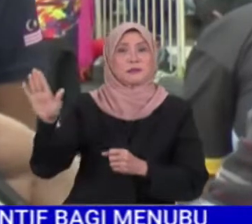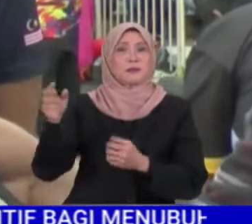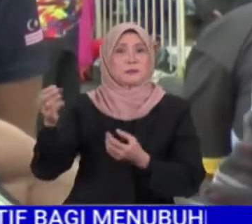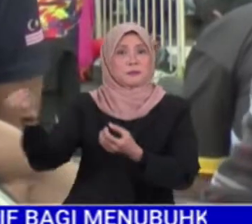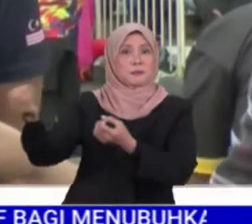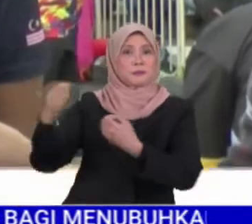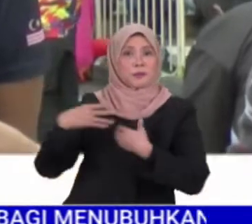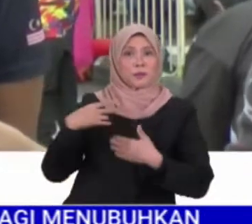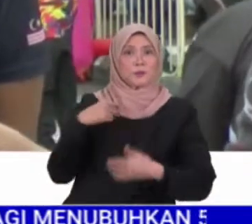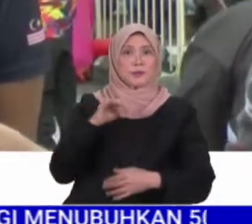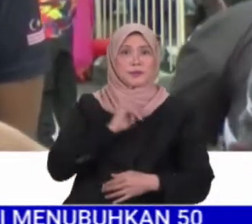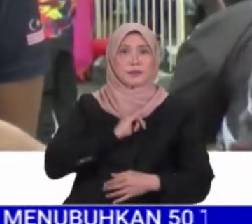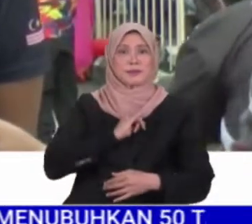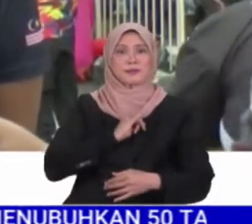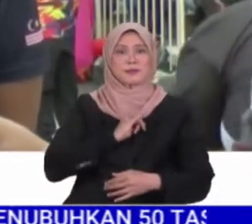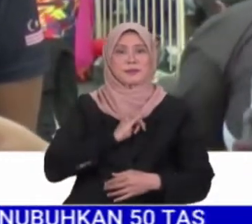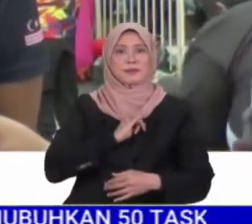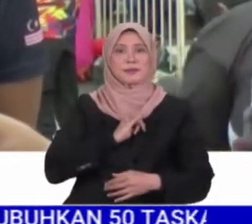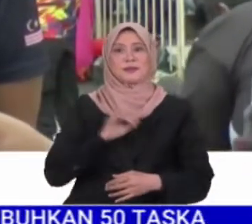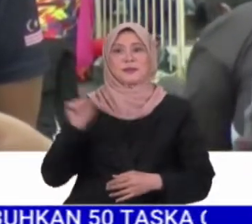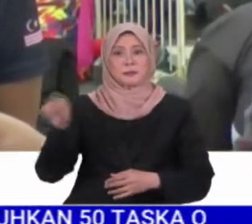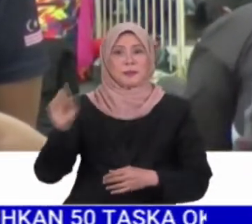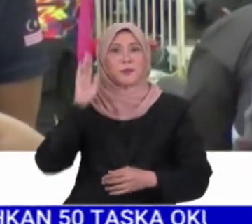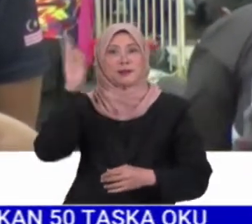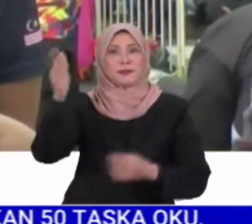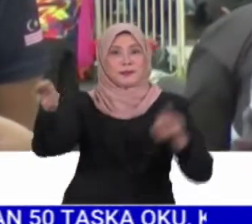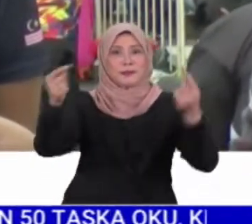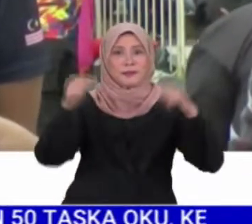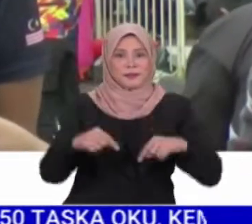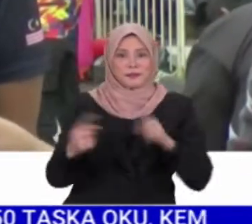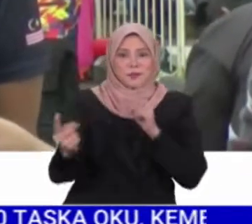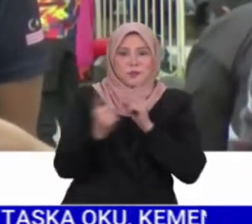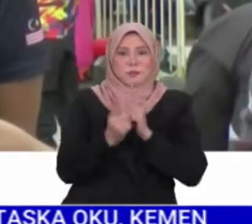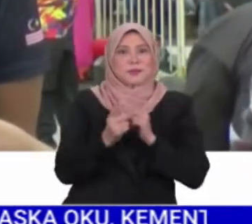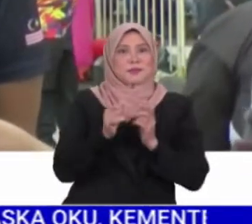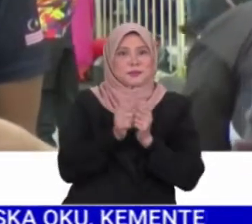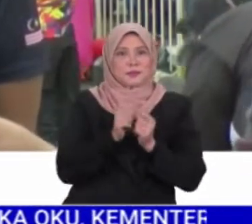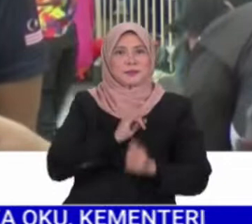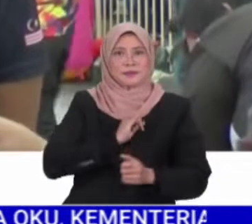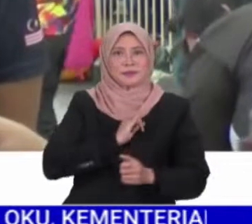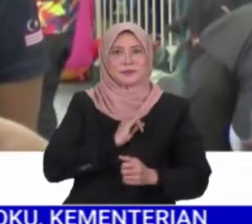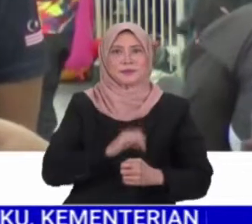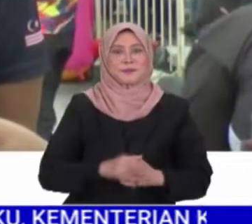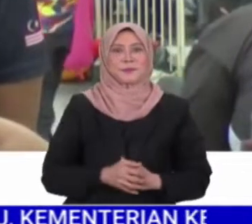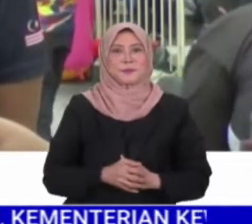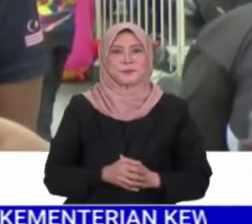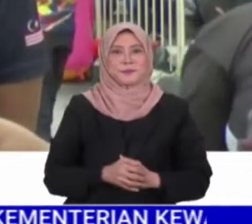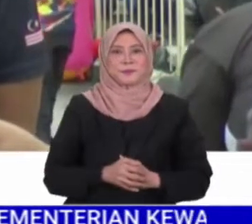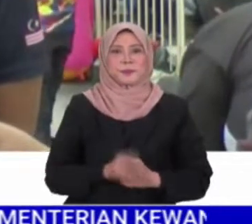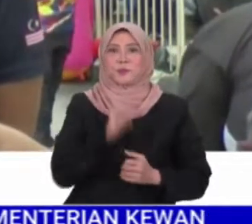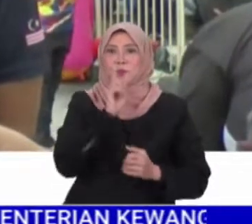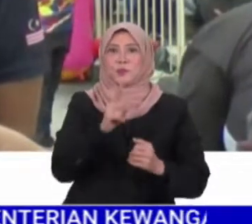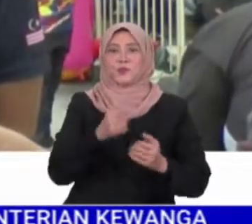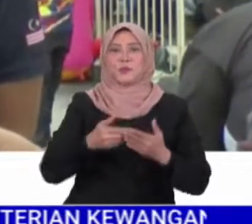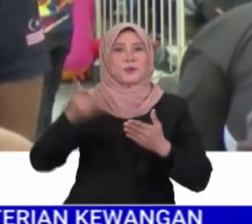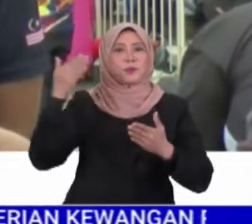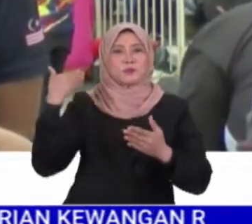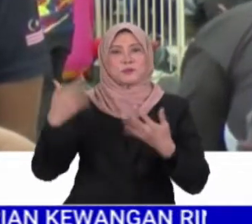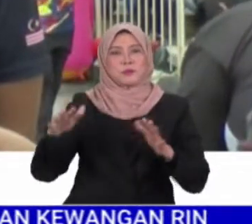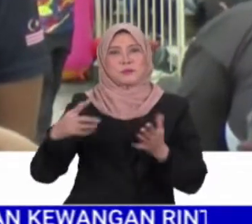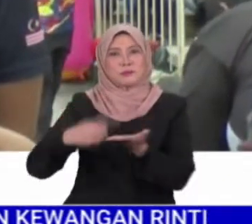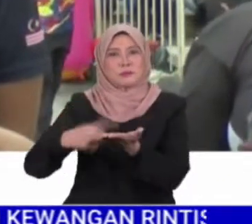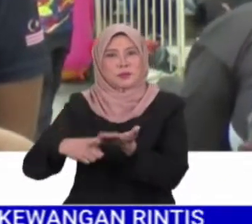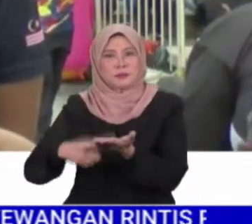saya, beliau akan datang berjumpa dengan saya nanti. Dan sebelum ini telah pun kita rancangan bagi